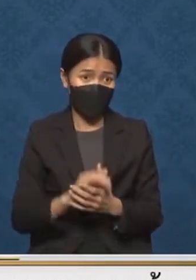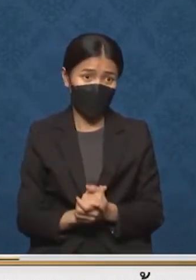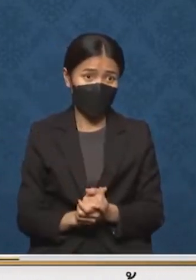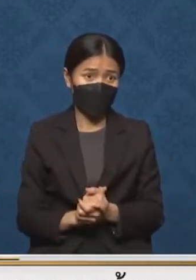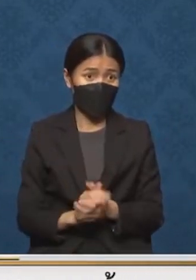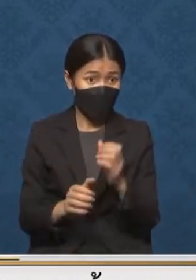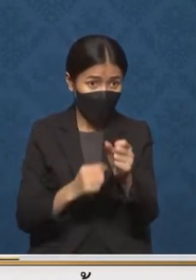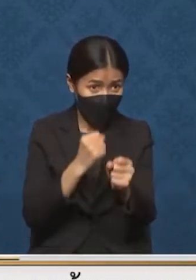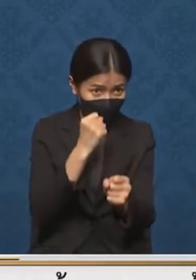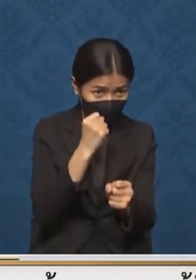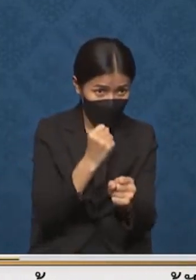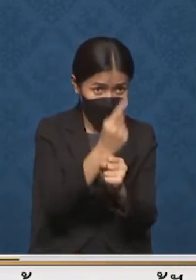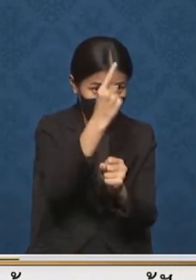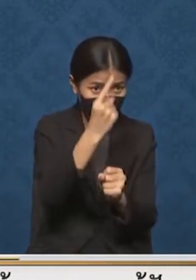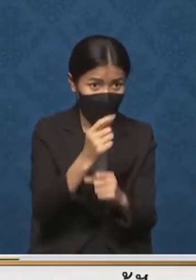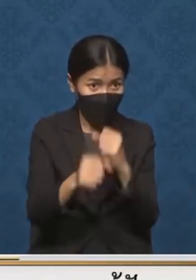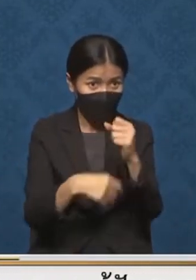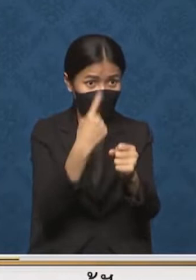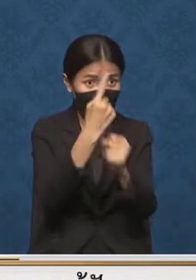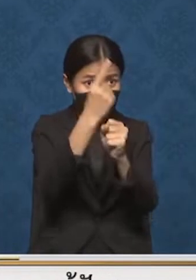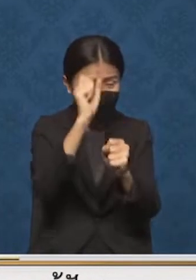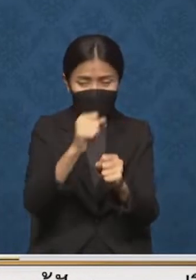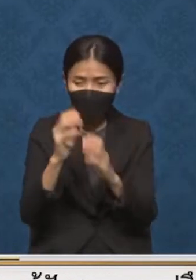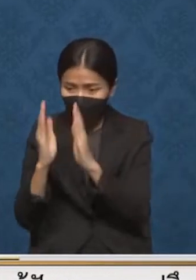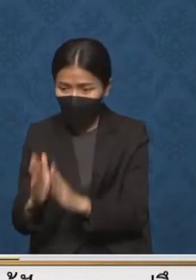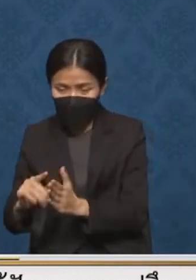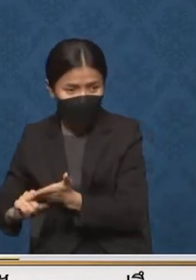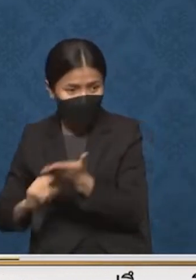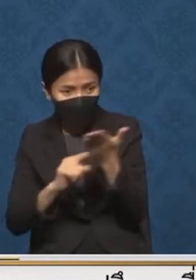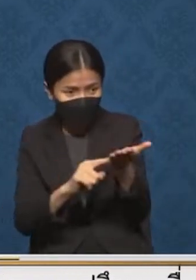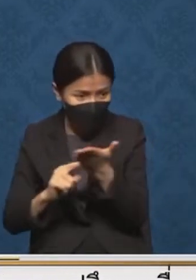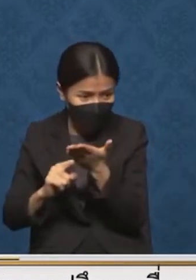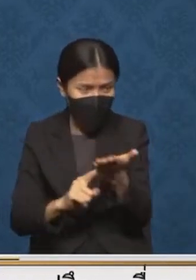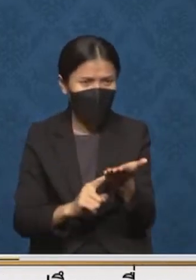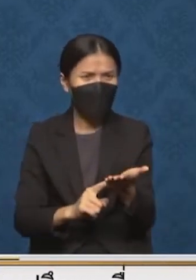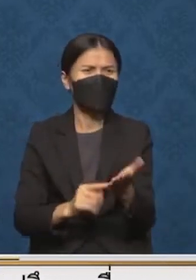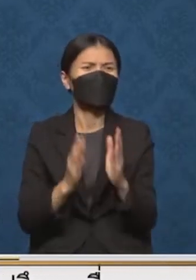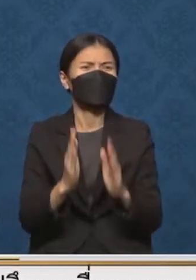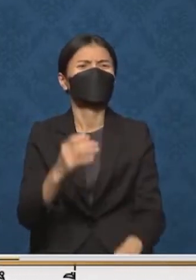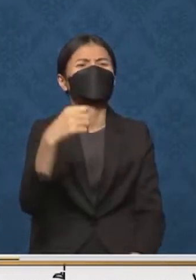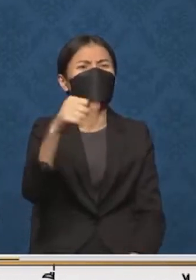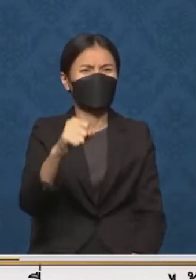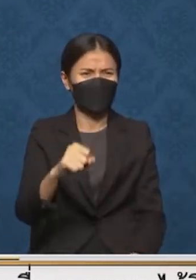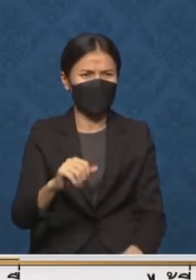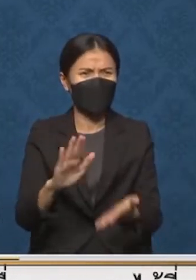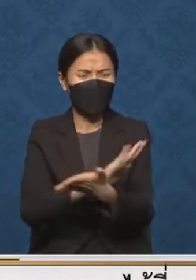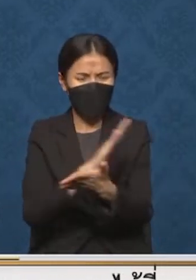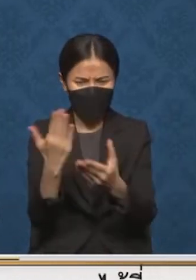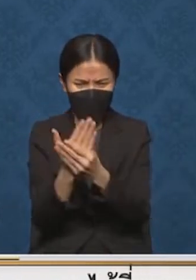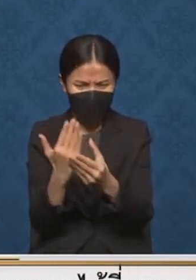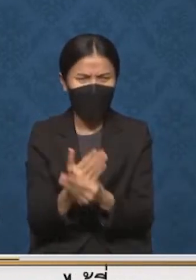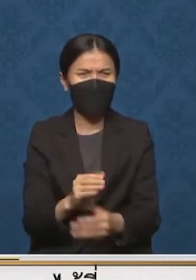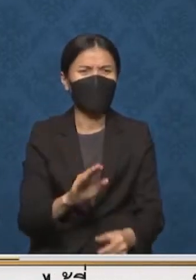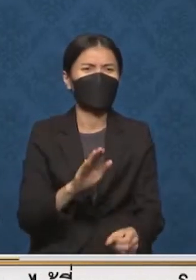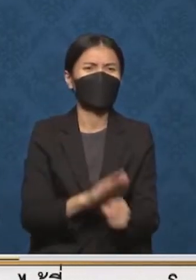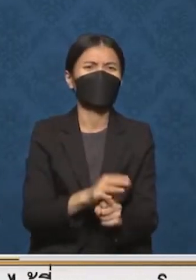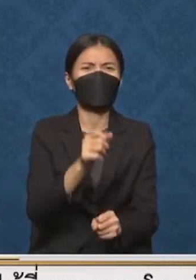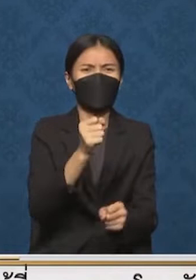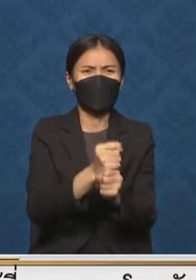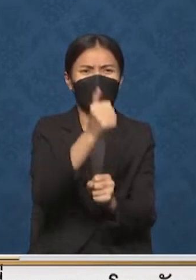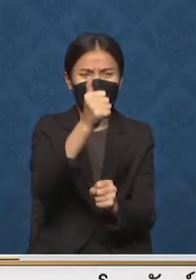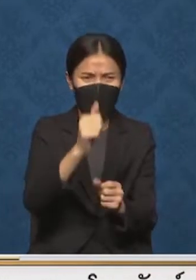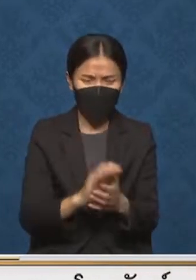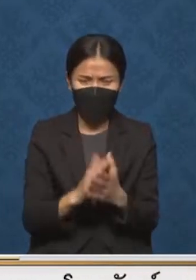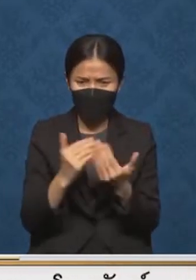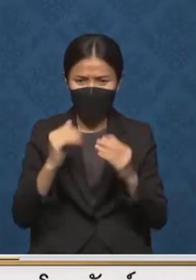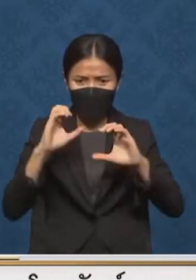่วยใช้แฟตะแฟตกบปี ม Ord ลหมูแล ทื่อง nonprofit Berlinยบรฐบล 50 ลานบา